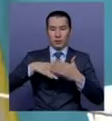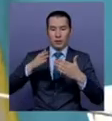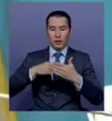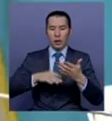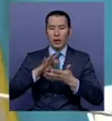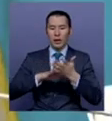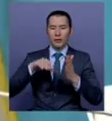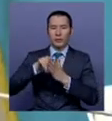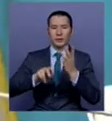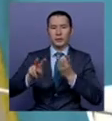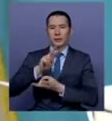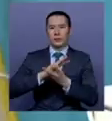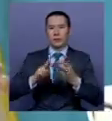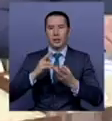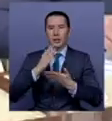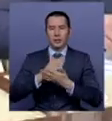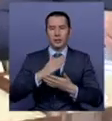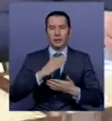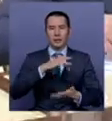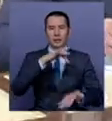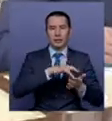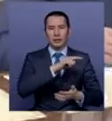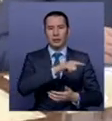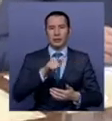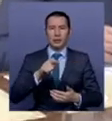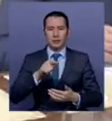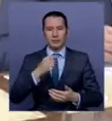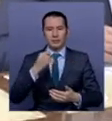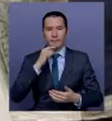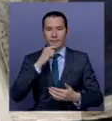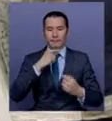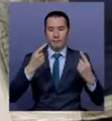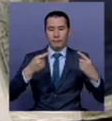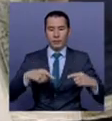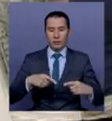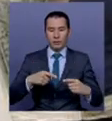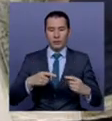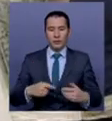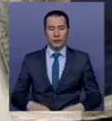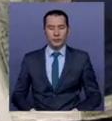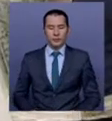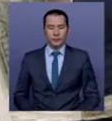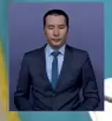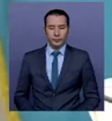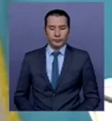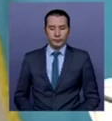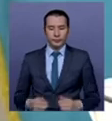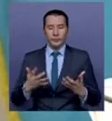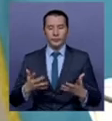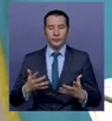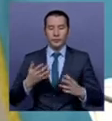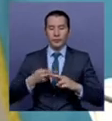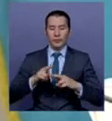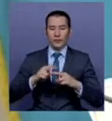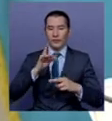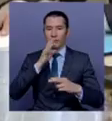неғұрлым зардап шеккен экономика секторлары үшін форс-мажорлық жағдай деп тану нормативтік деңгейде бекітіледі. Сондай-ақ осы